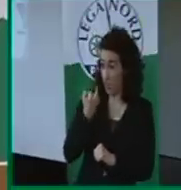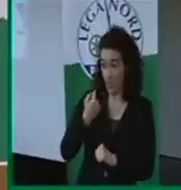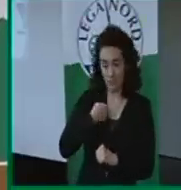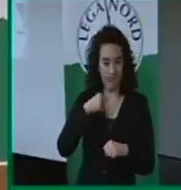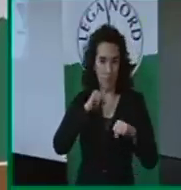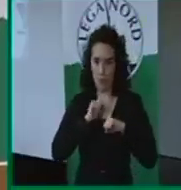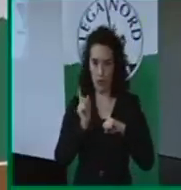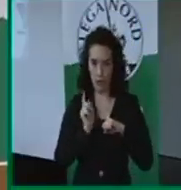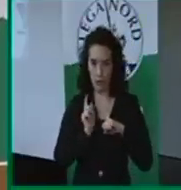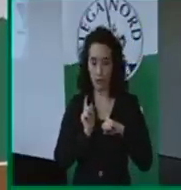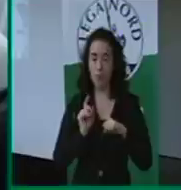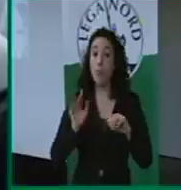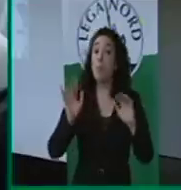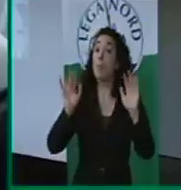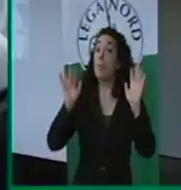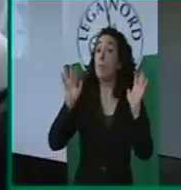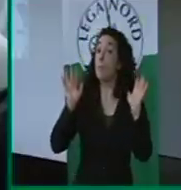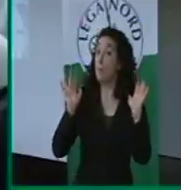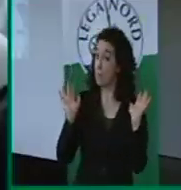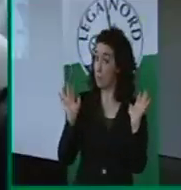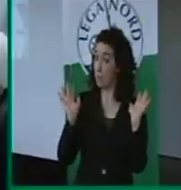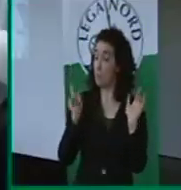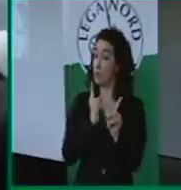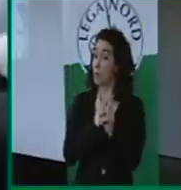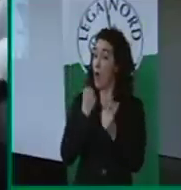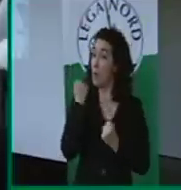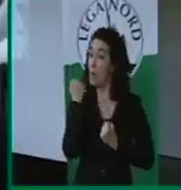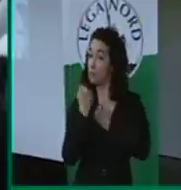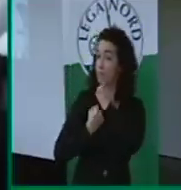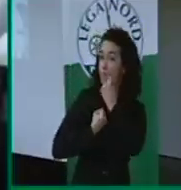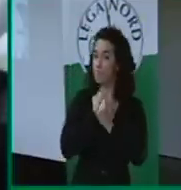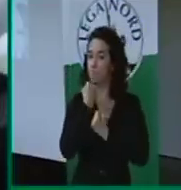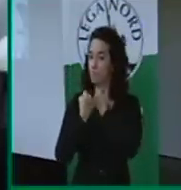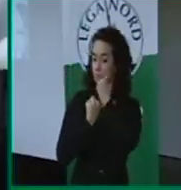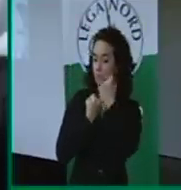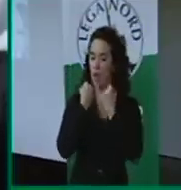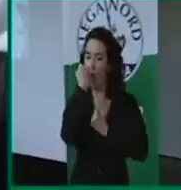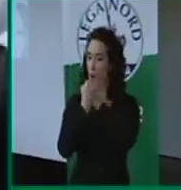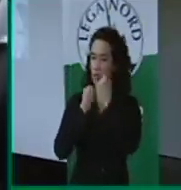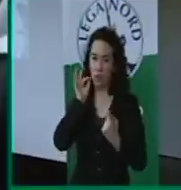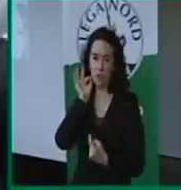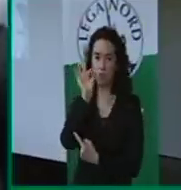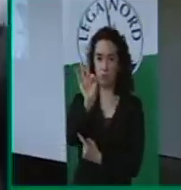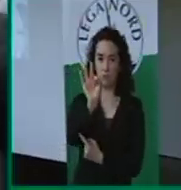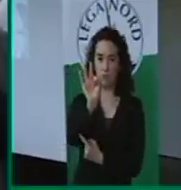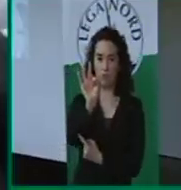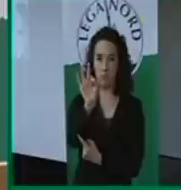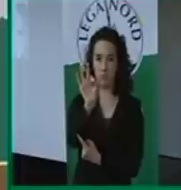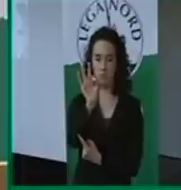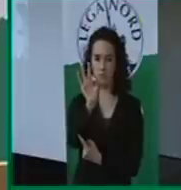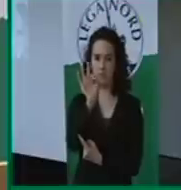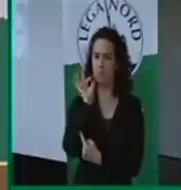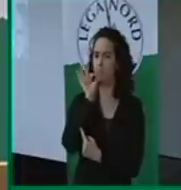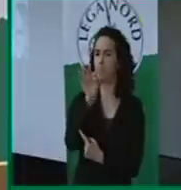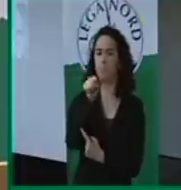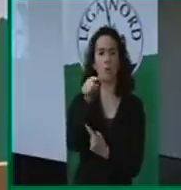c'è un Però noi dobbiamo agire in un modo molto preciso noi dobbiamo portare la banca popolare